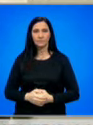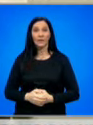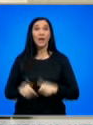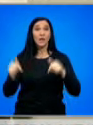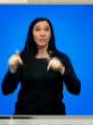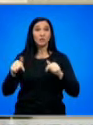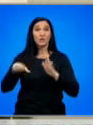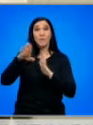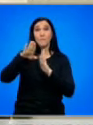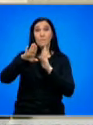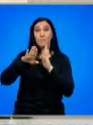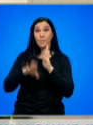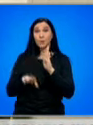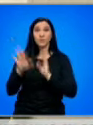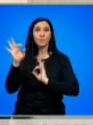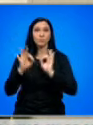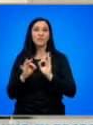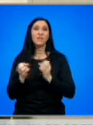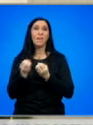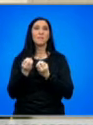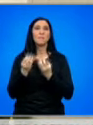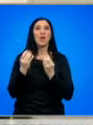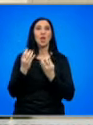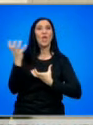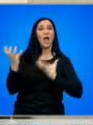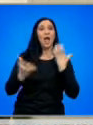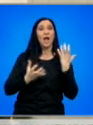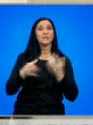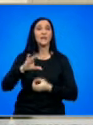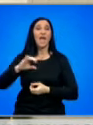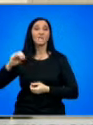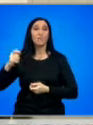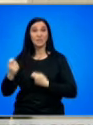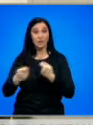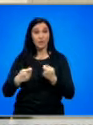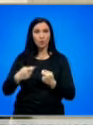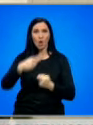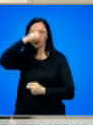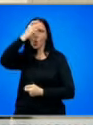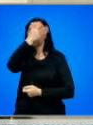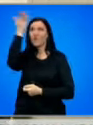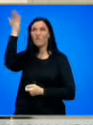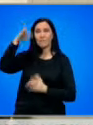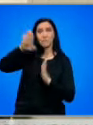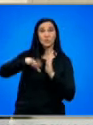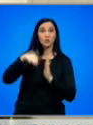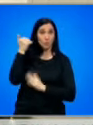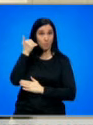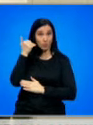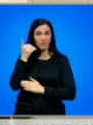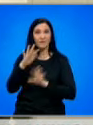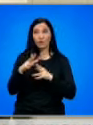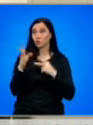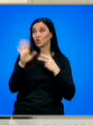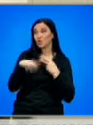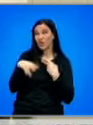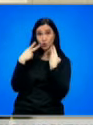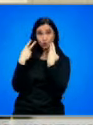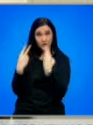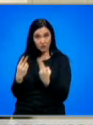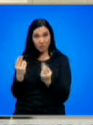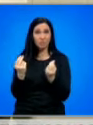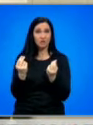Настоящите по-ниски котировки на природния газ на европейските хъбове, топлото време и ниската консумация вероятно ще се отразят и